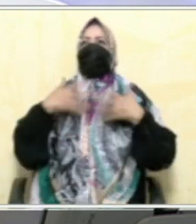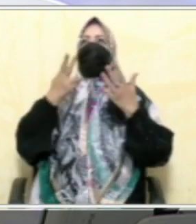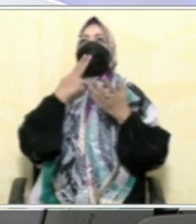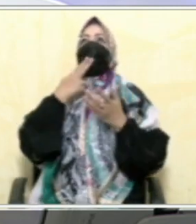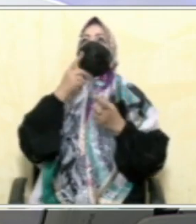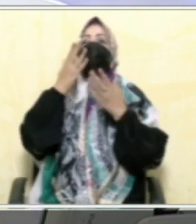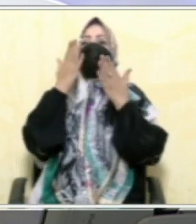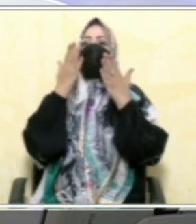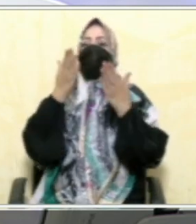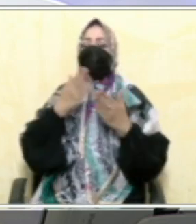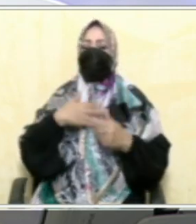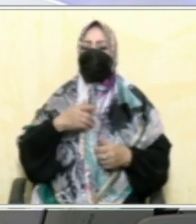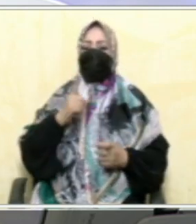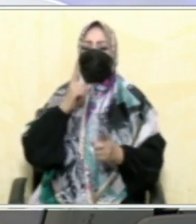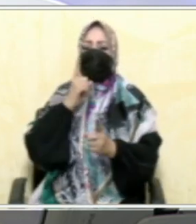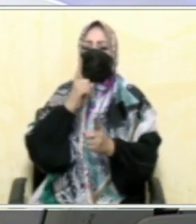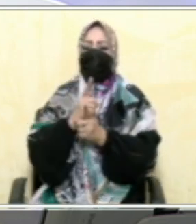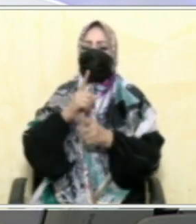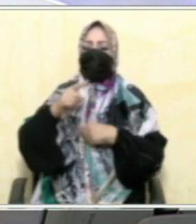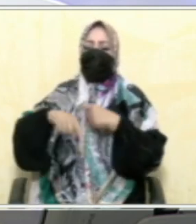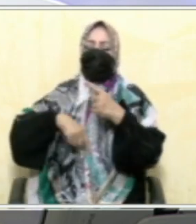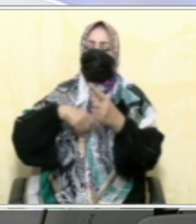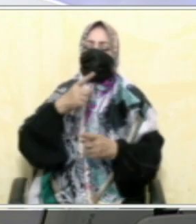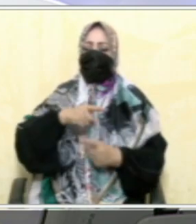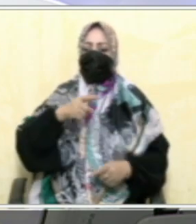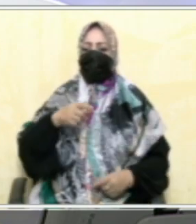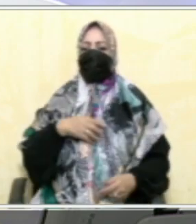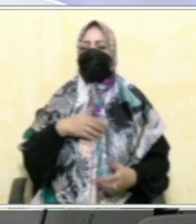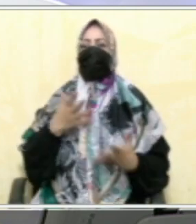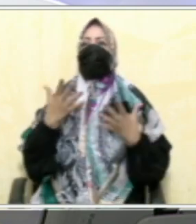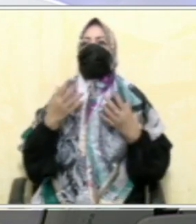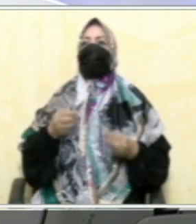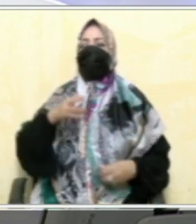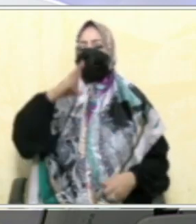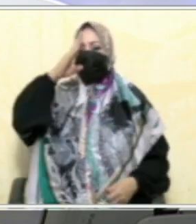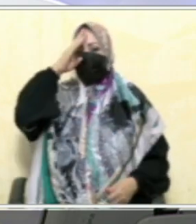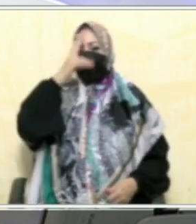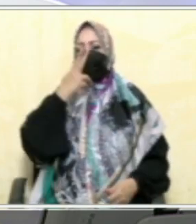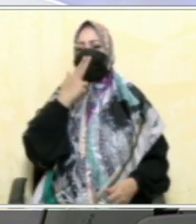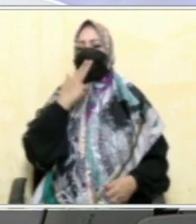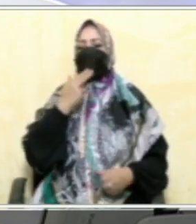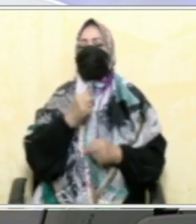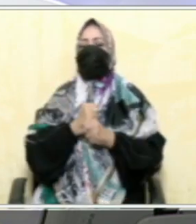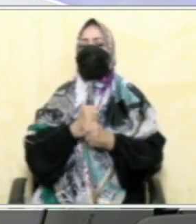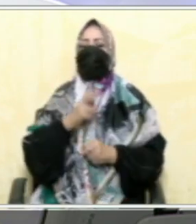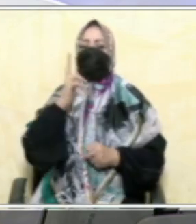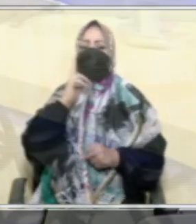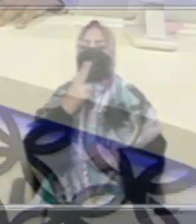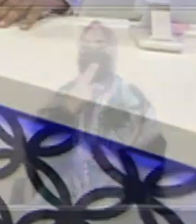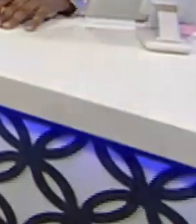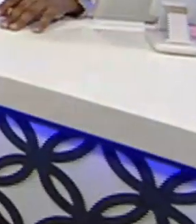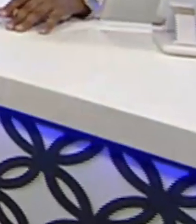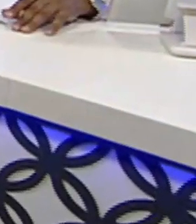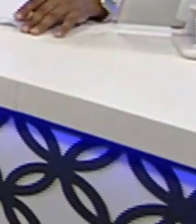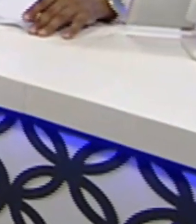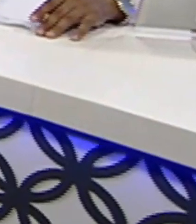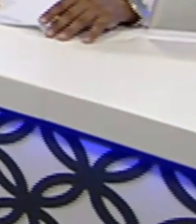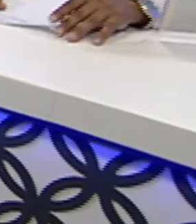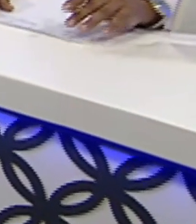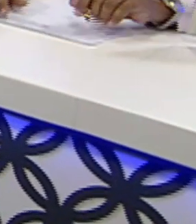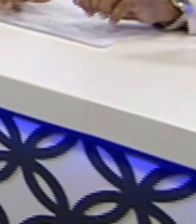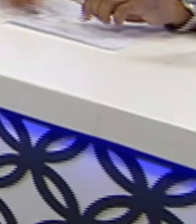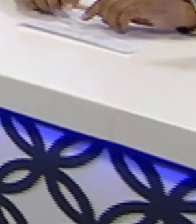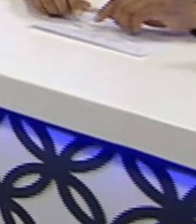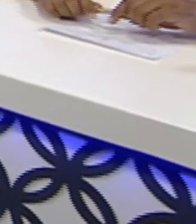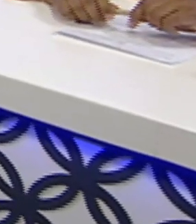الذي لا تضيع ودائعه، والسلام عليكم ورحمة الله وبركاته. وزير قرى ودون